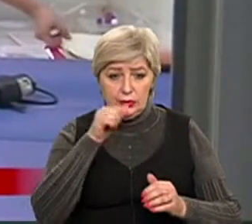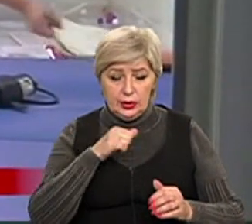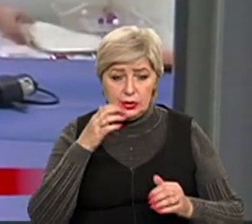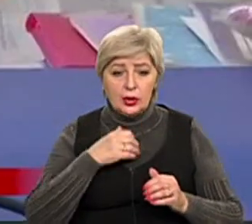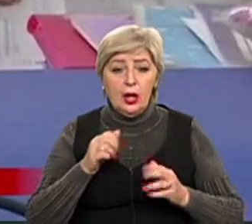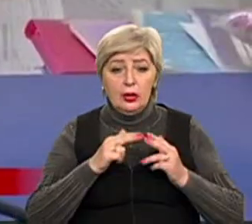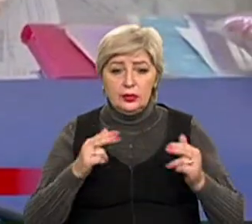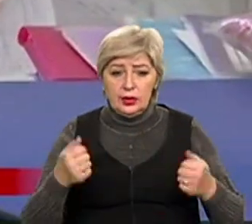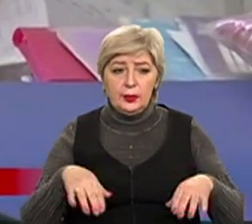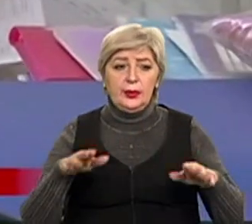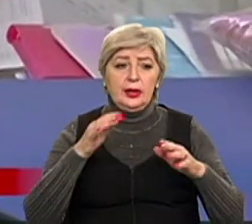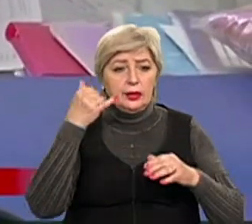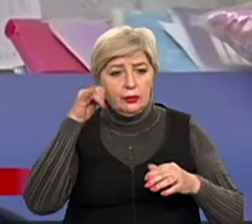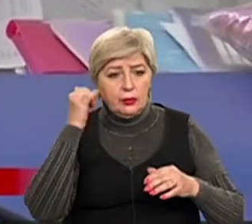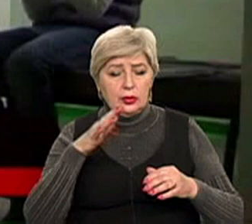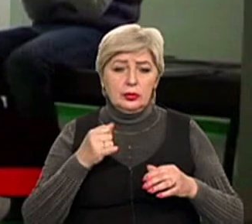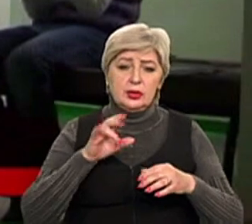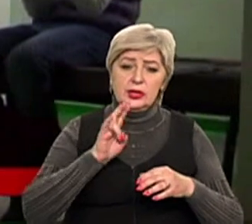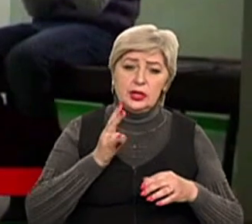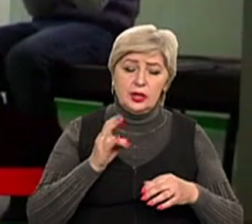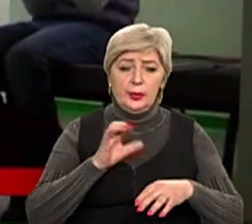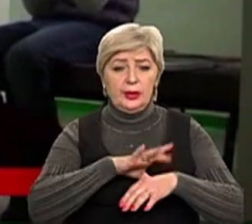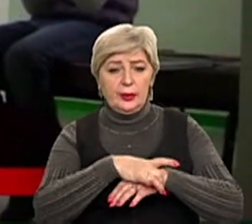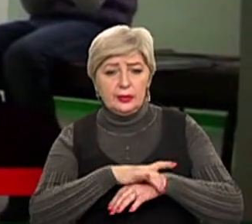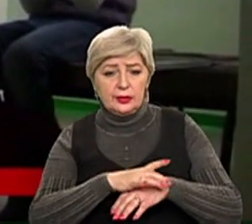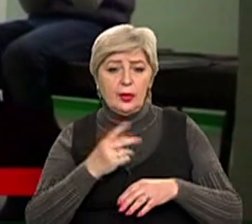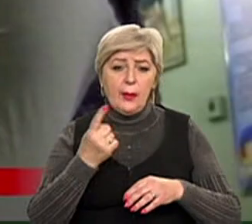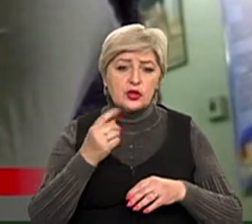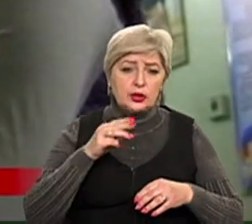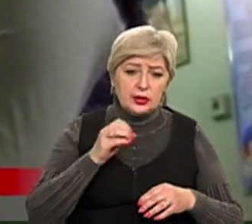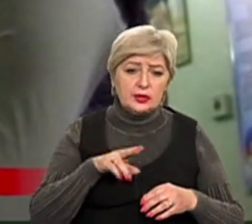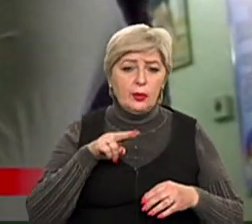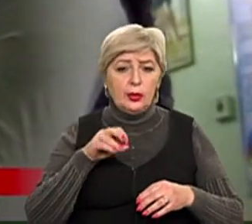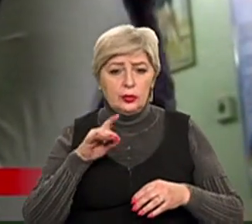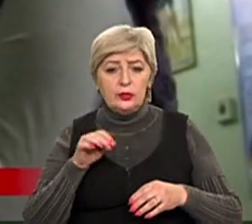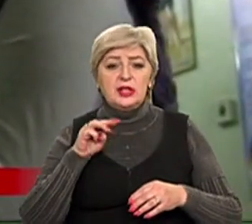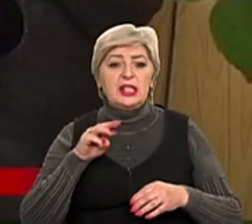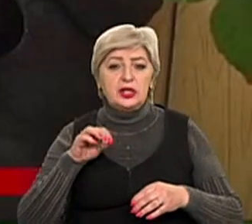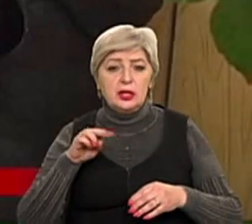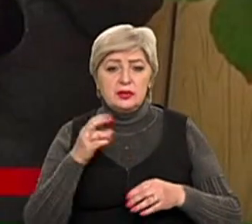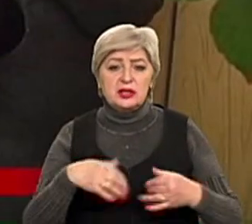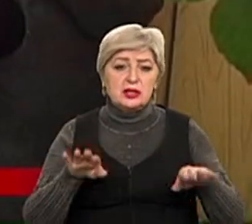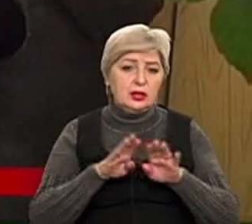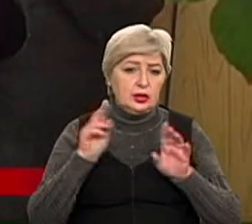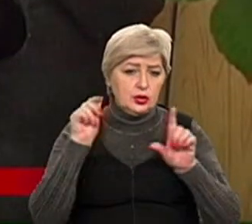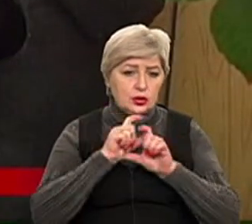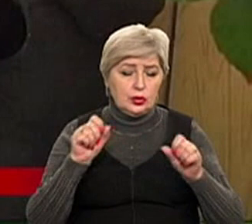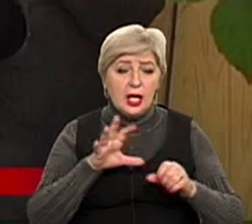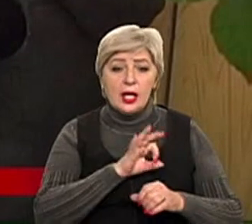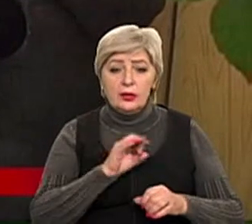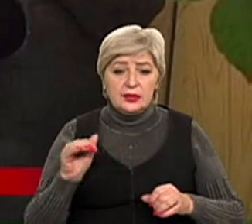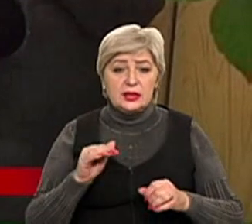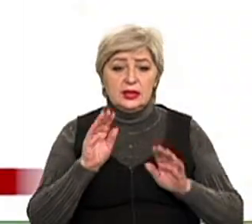у Дніпрі, Кривому Розі, Нікополі, Новомосковську, Павлограді, Першотравенську, Покрові та Тернівці. За офіційними